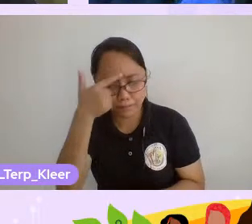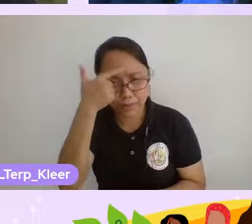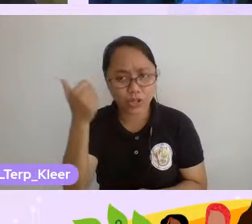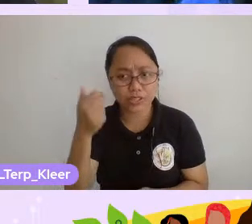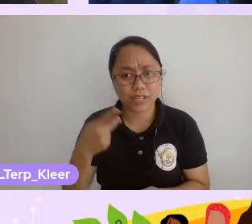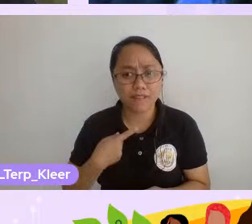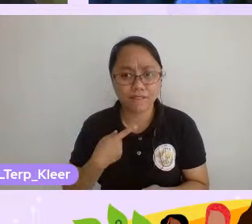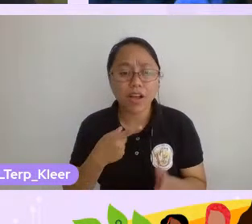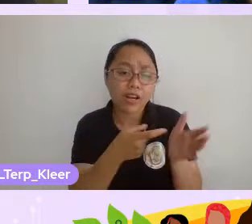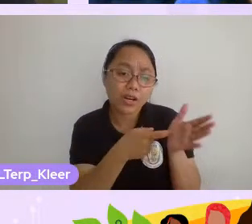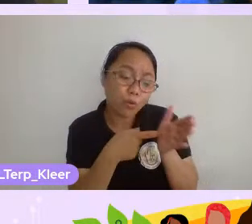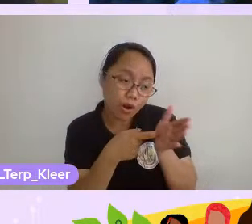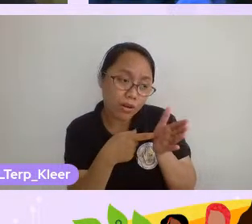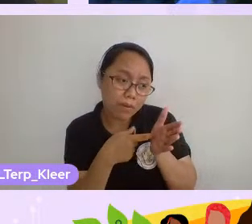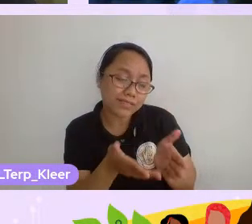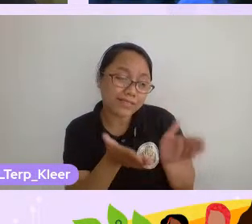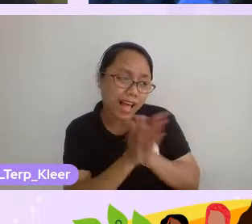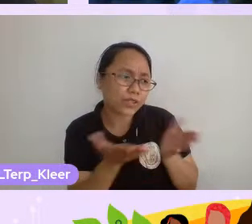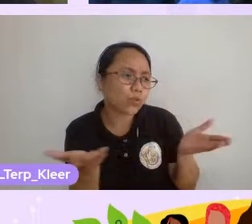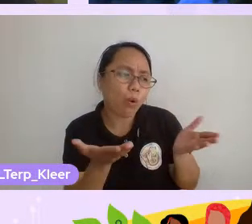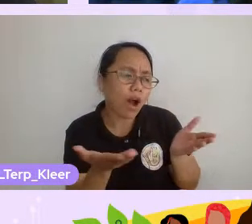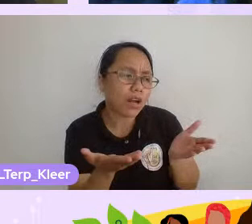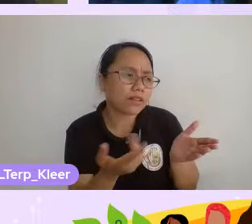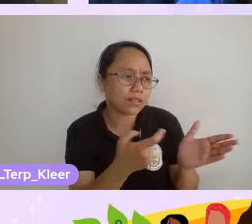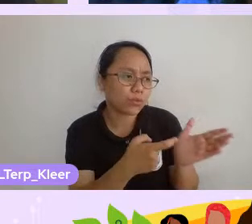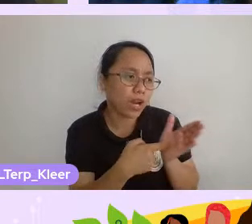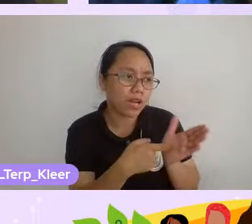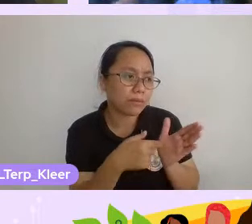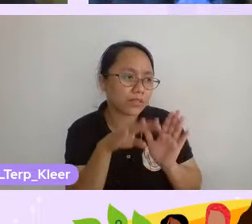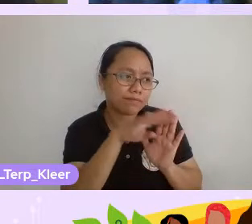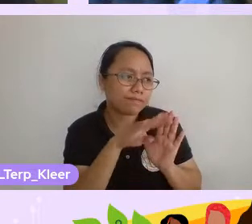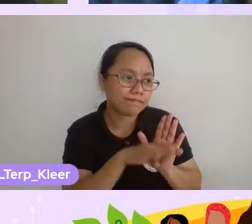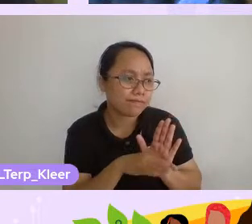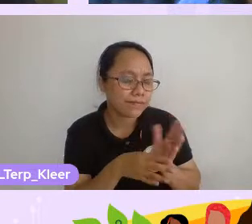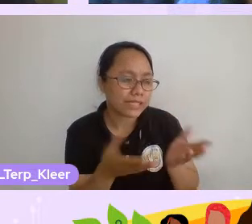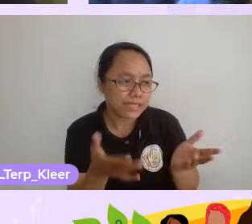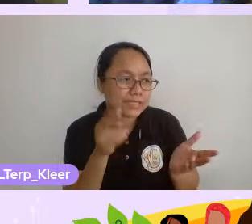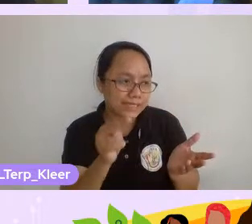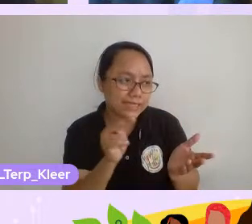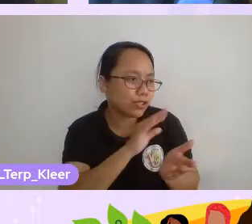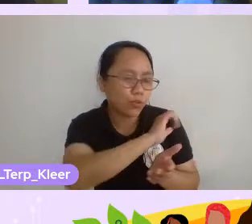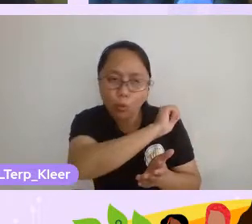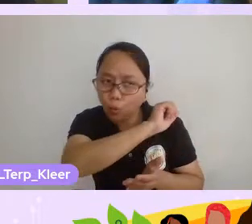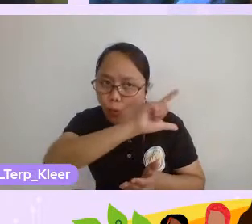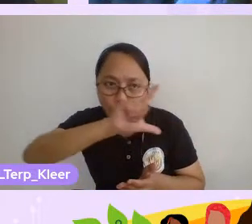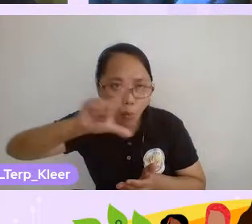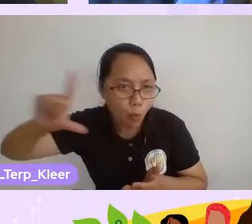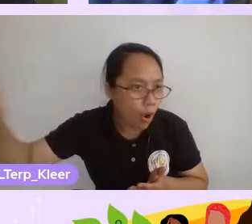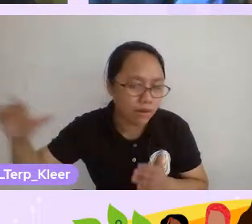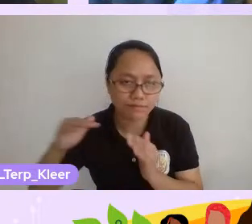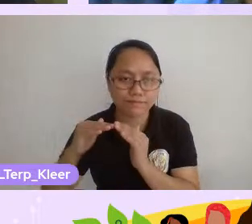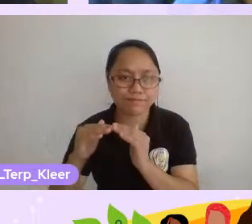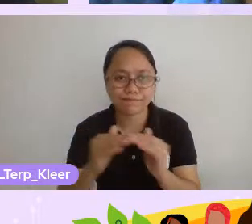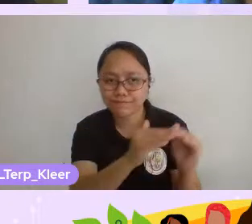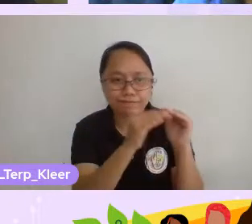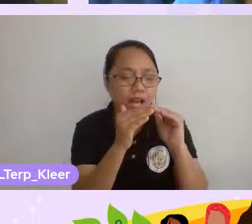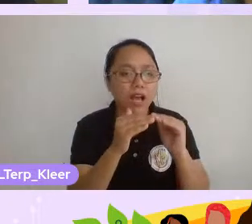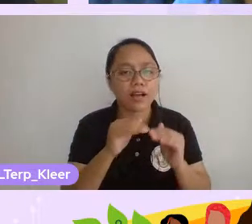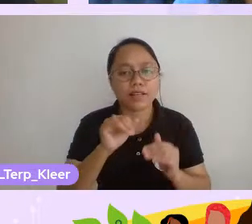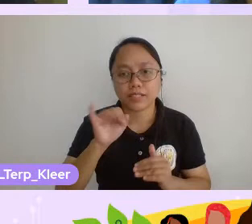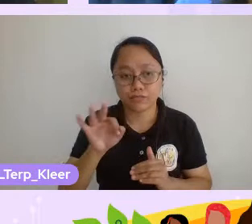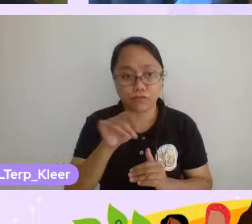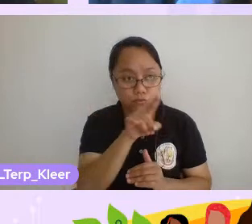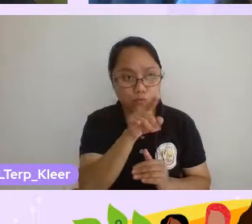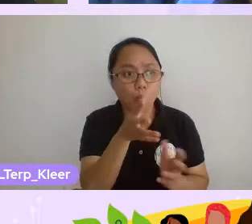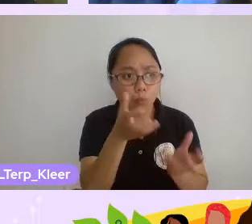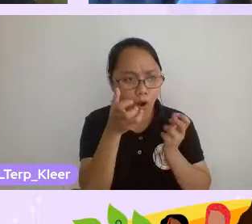na hinihingi. Syempre kailangan po meron tayong capacity, no, in general. Usually po talaga high school graduates yung